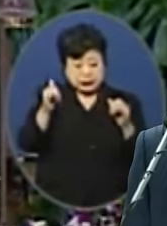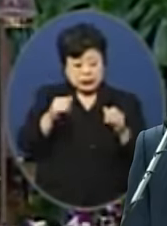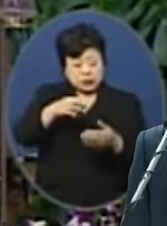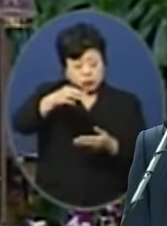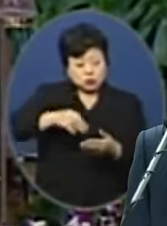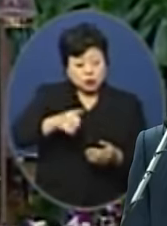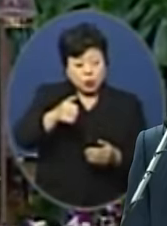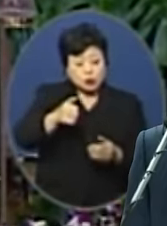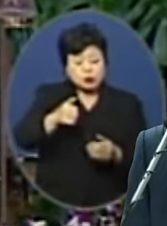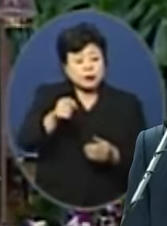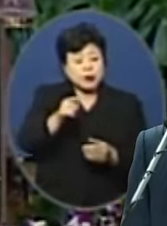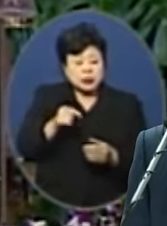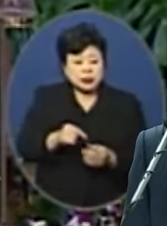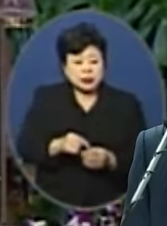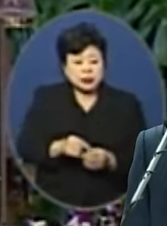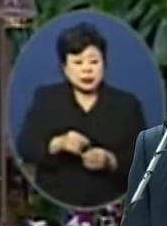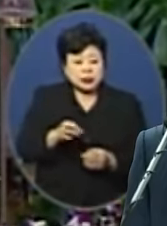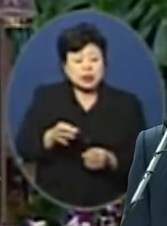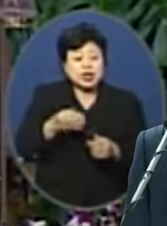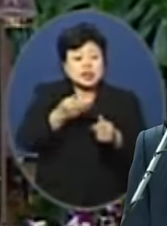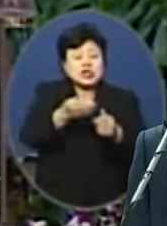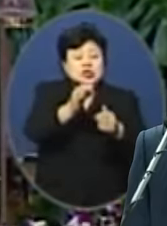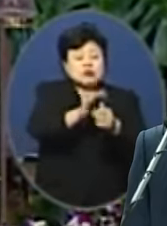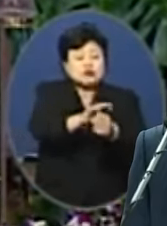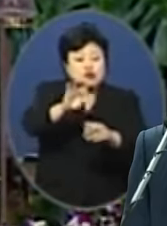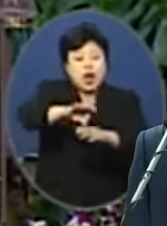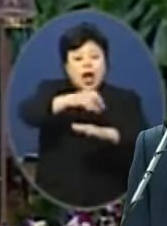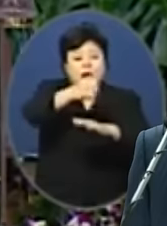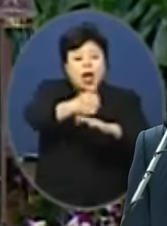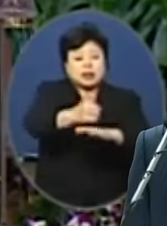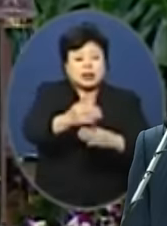수익의 50%를 기부하여 기부왕으로도